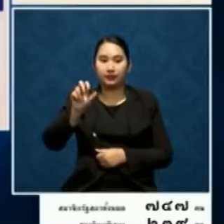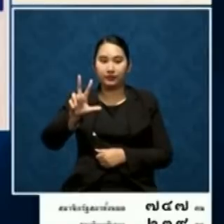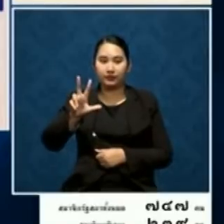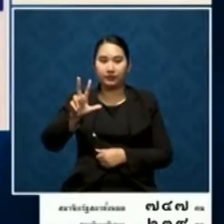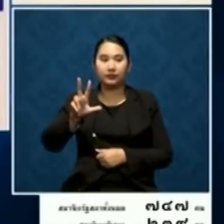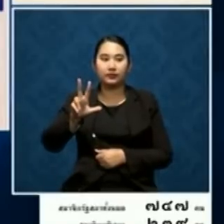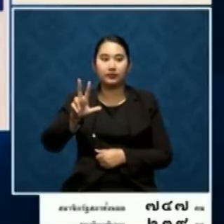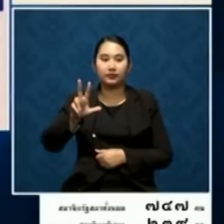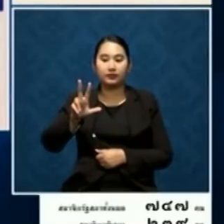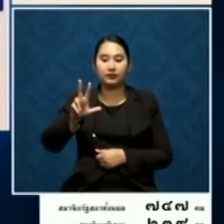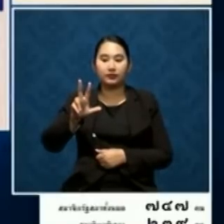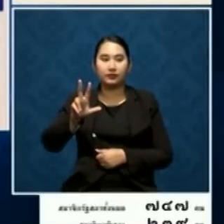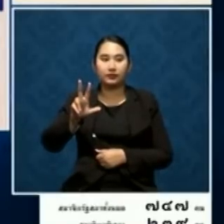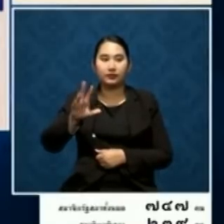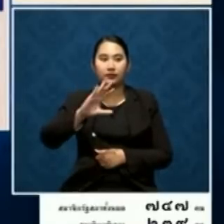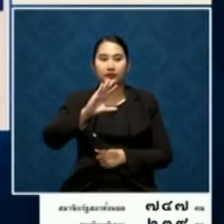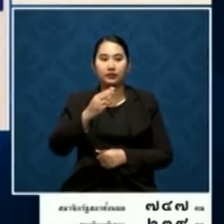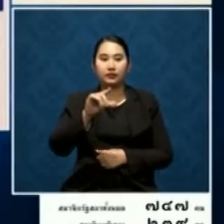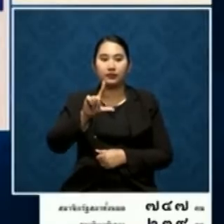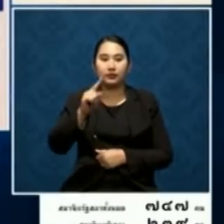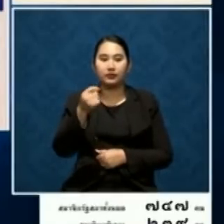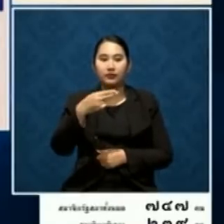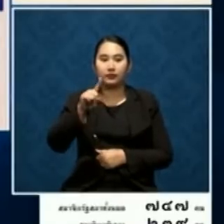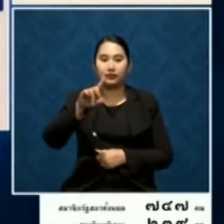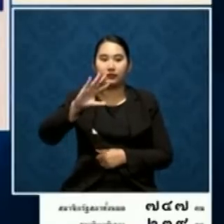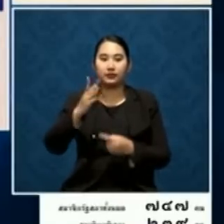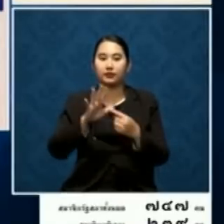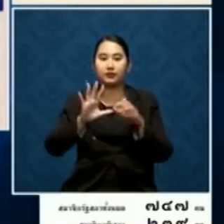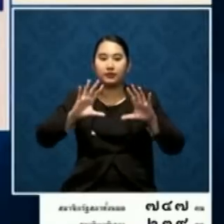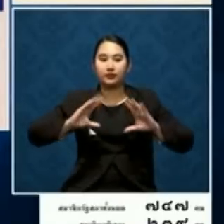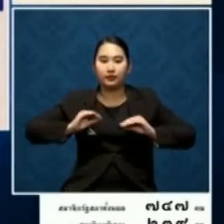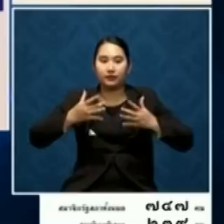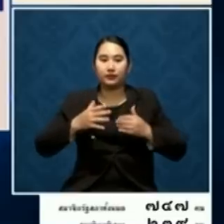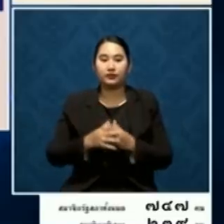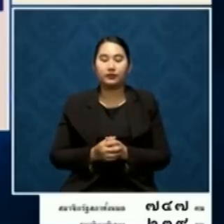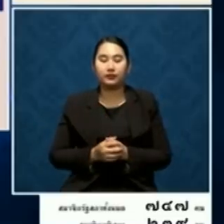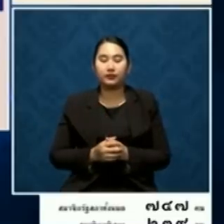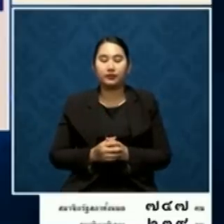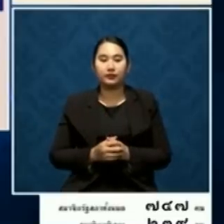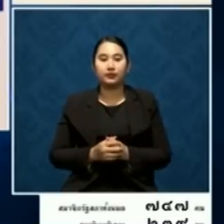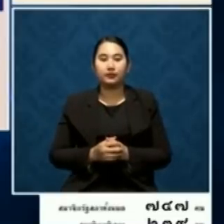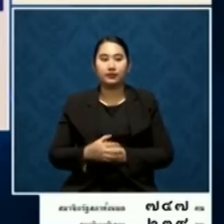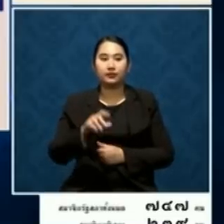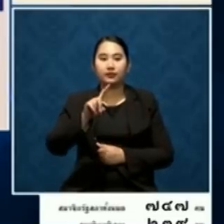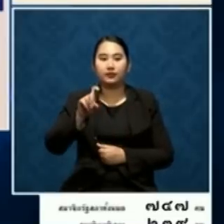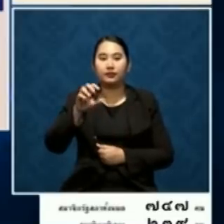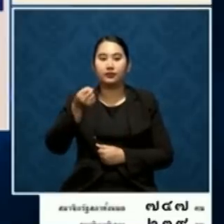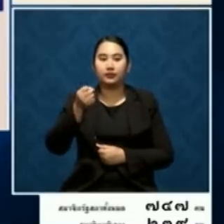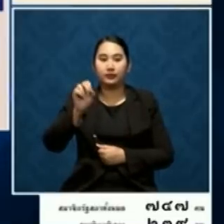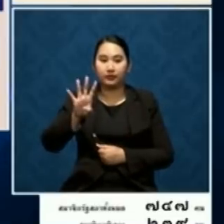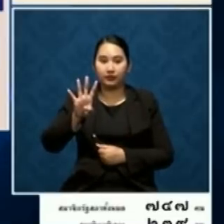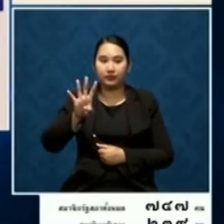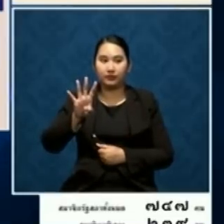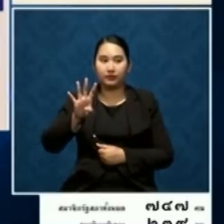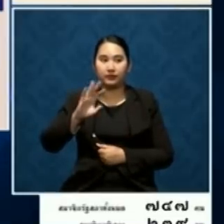เลือกที่จะไม่มา หรือเพราะ เหตุผลบางอย่าง เพราะเหตุผลบางอย่างที่ว่าไม่อยาก เดี๋ยวนะฮะแต่จริงเดี๋ยวตอนนี้คือ22ใช่ไหมฮะก็ขา